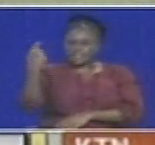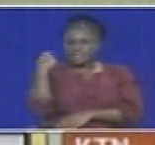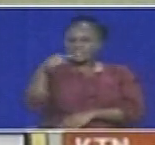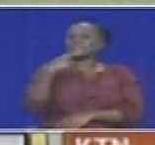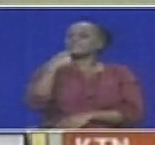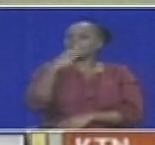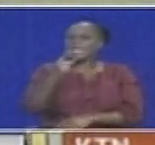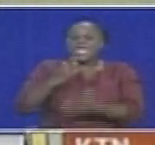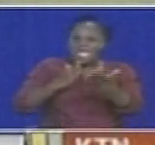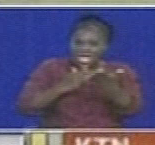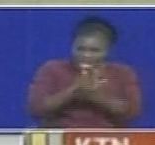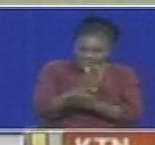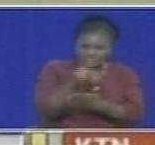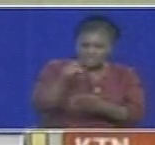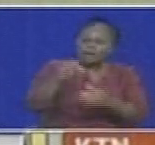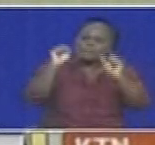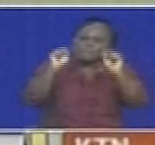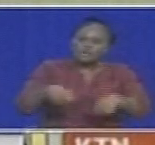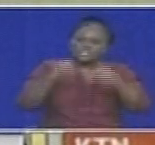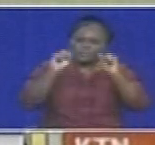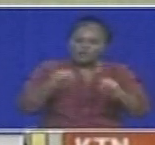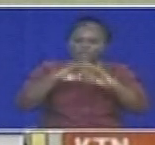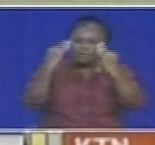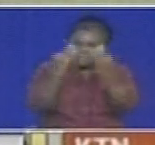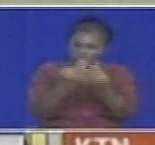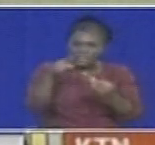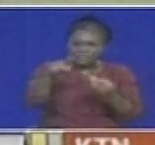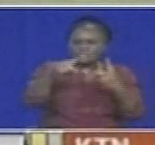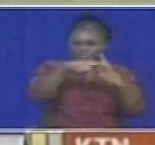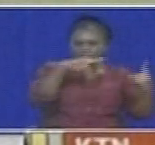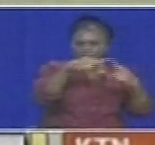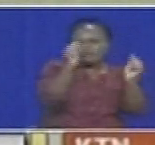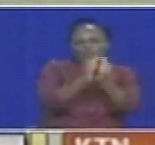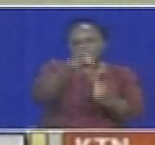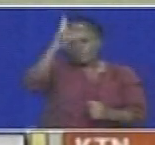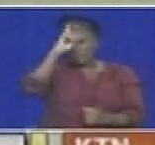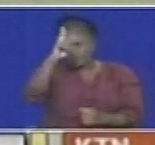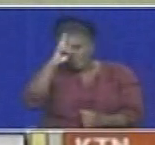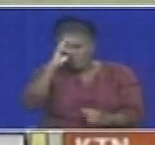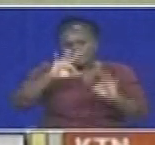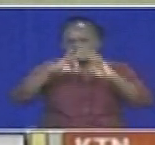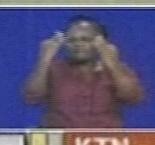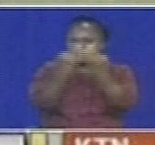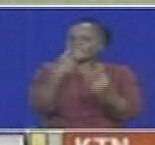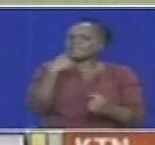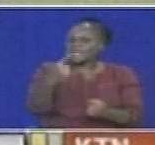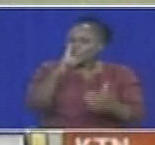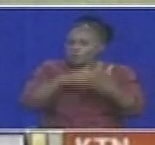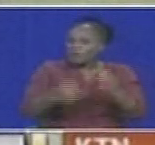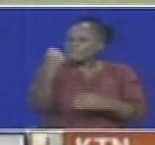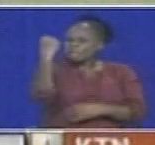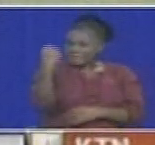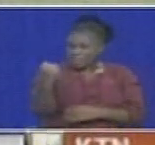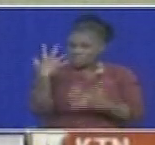wanadai haki wakisema kuwa huenda wapendwa wao waliuawa na maafisa wa polisi. Familia hizo zinadai kuwa tano hao